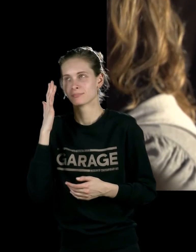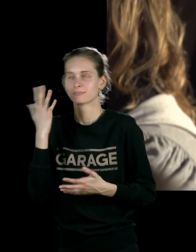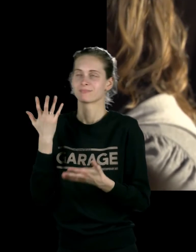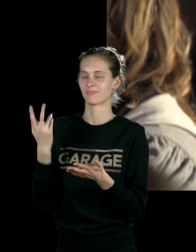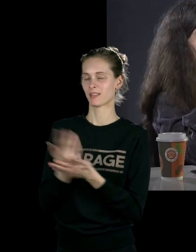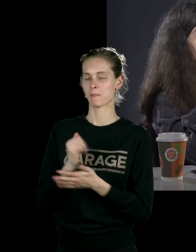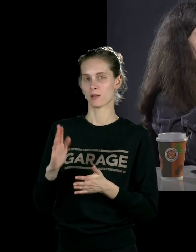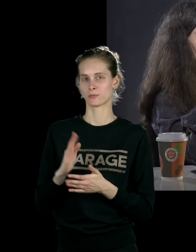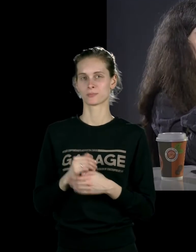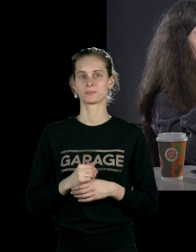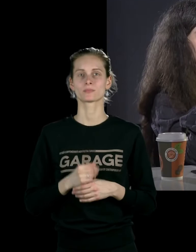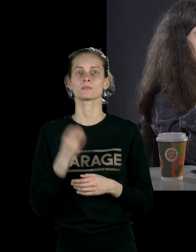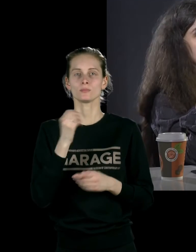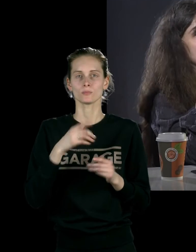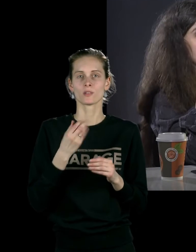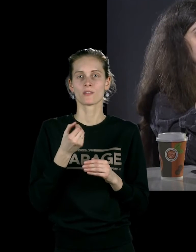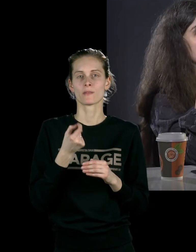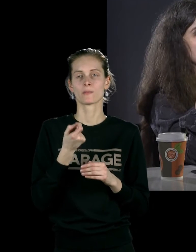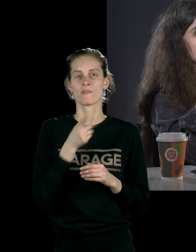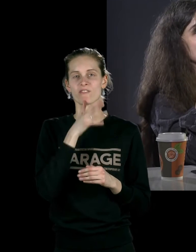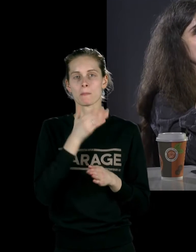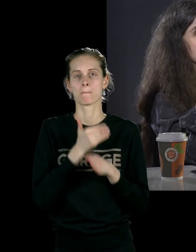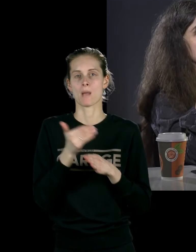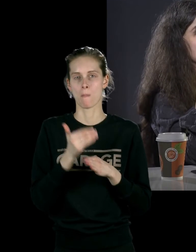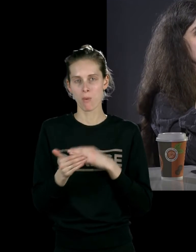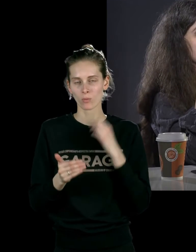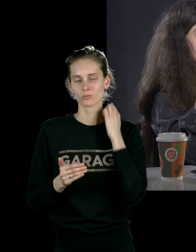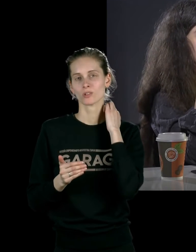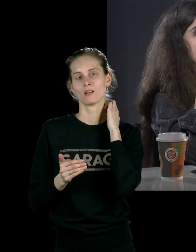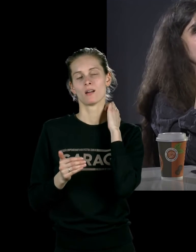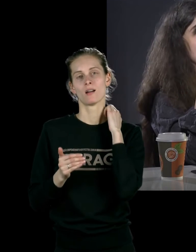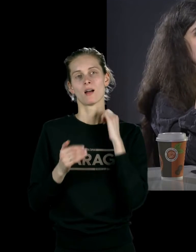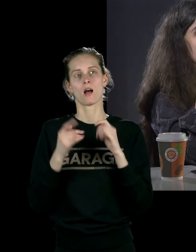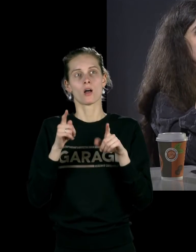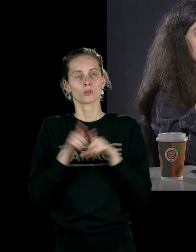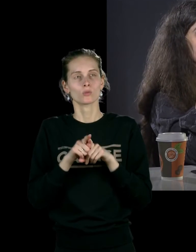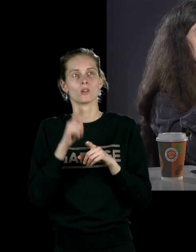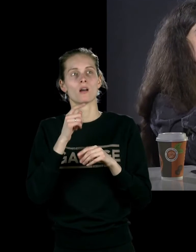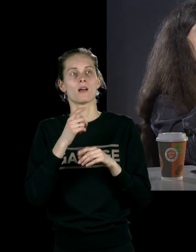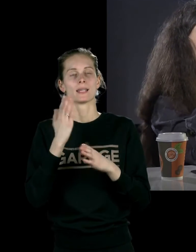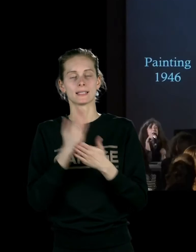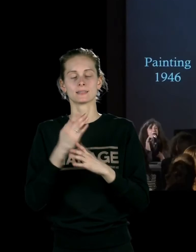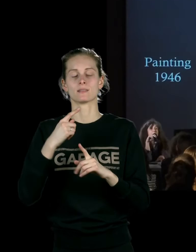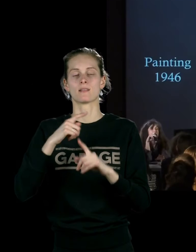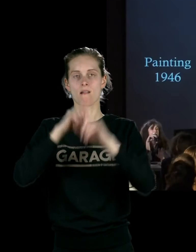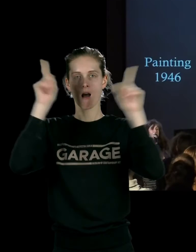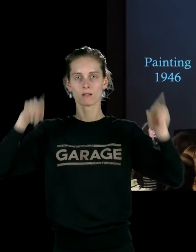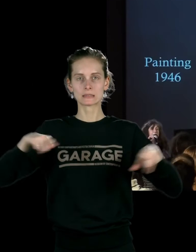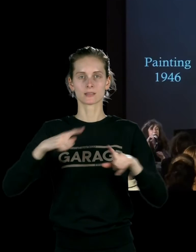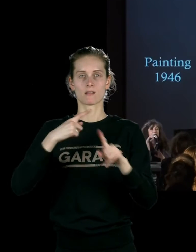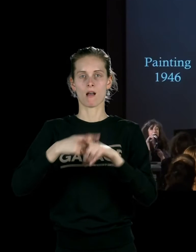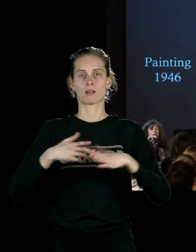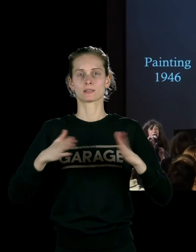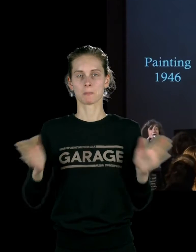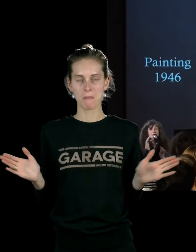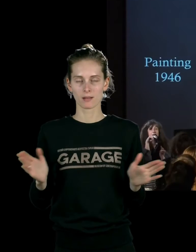одна версия распятия с этим самым, тоже с фигурой под зонтиком, с разинутым ртом и без глаз, фигуры, которую